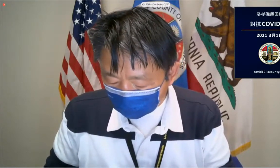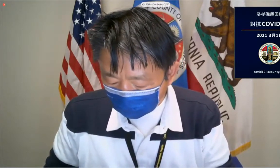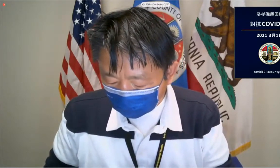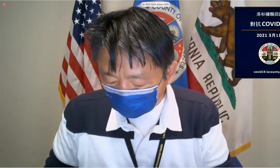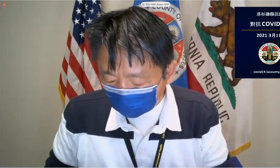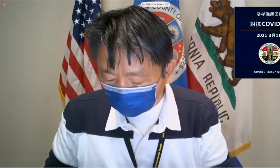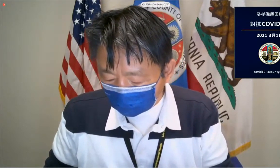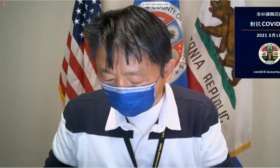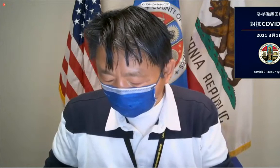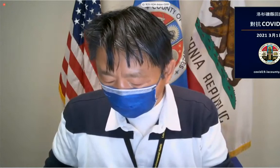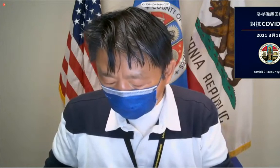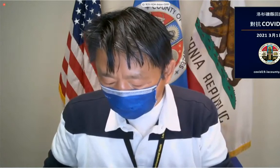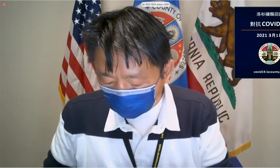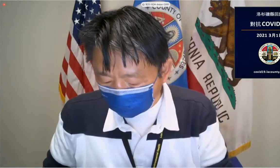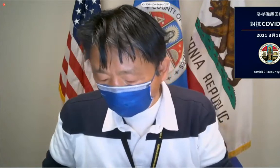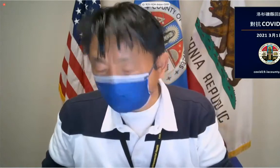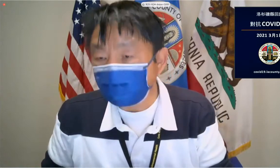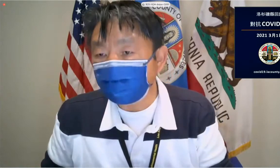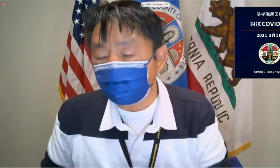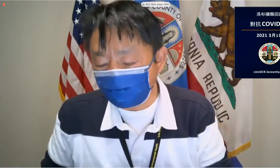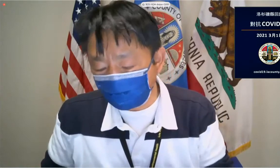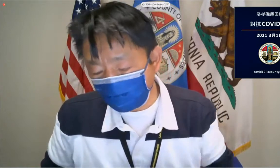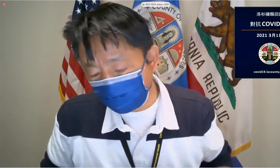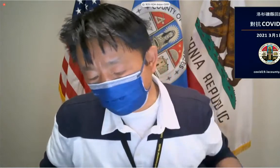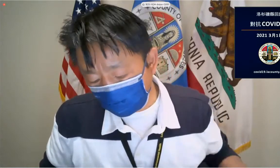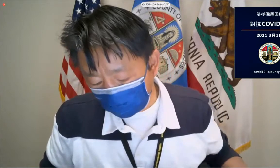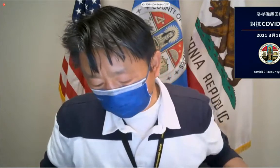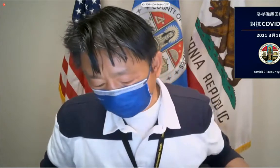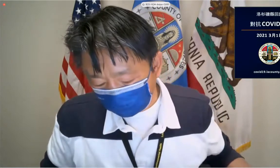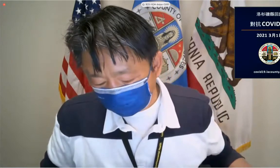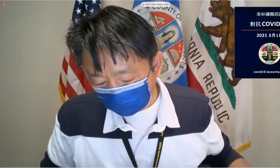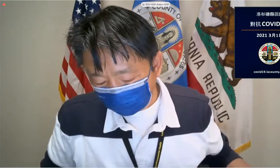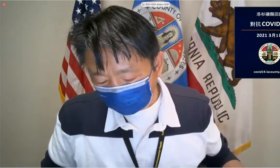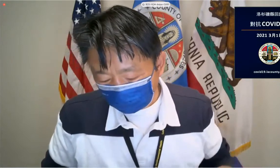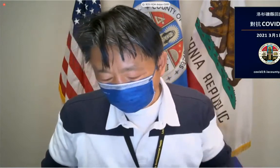Vans、Albertsons、Pavilion、Save-On、Costco 将会为自己的员工提供接种。